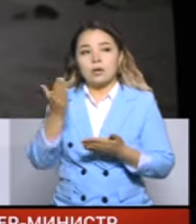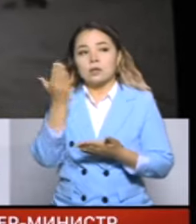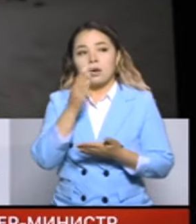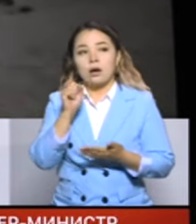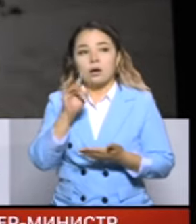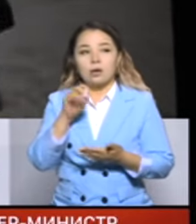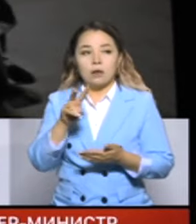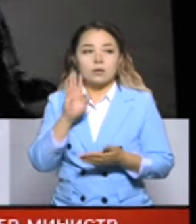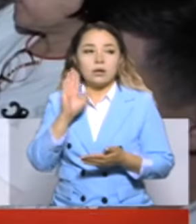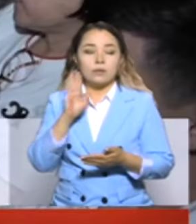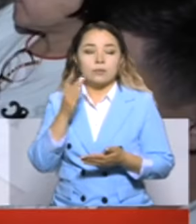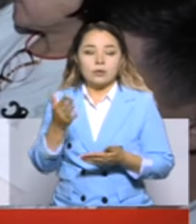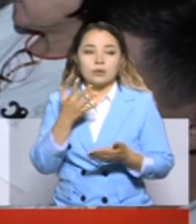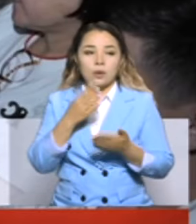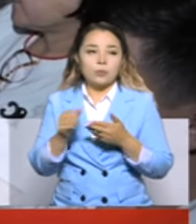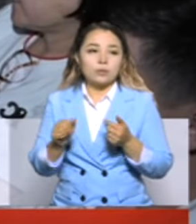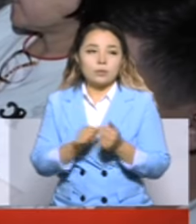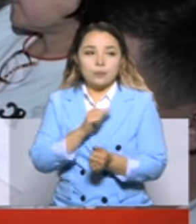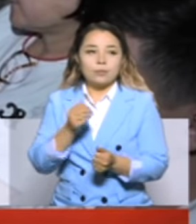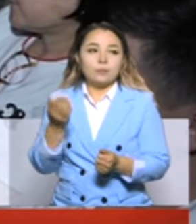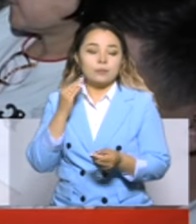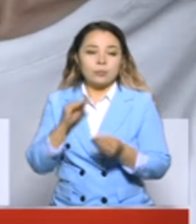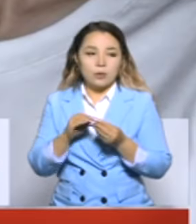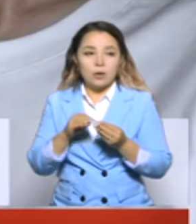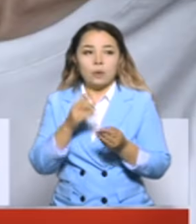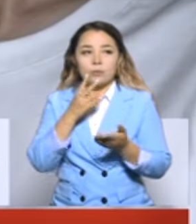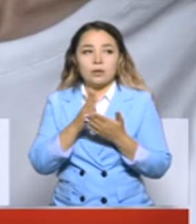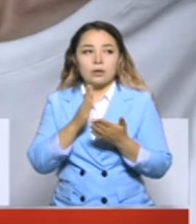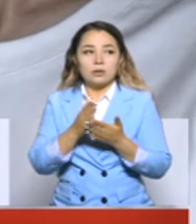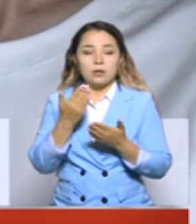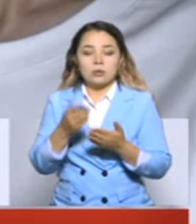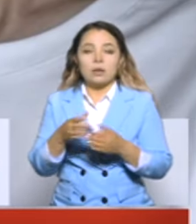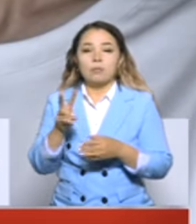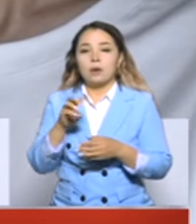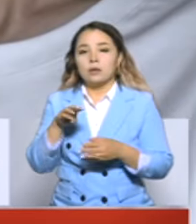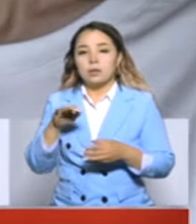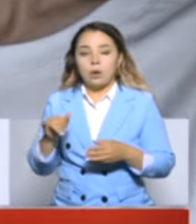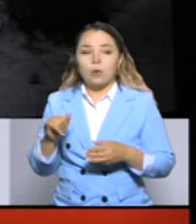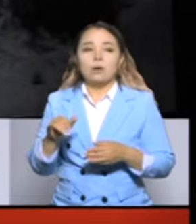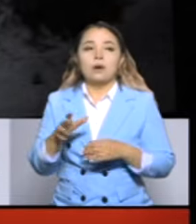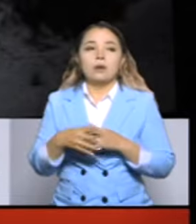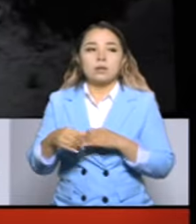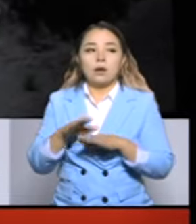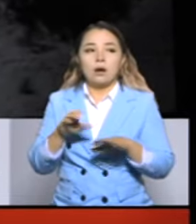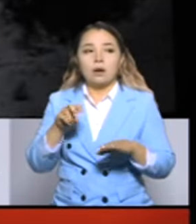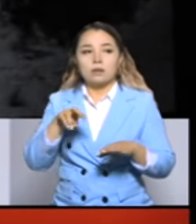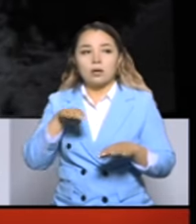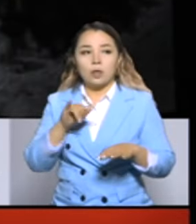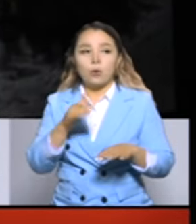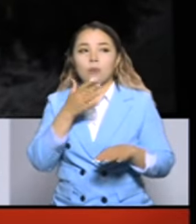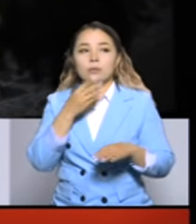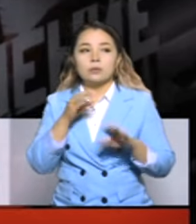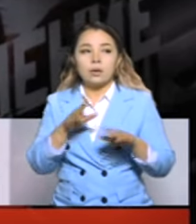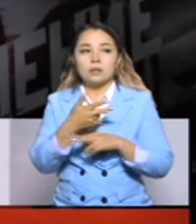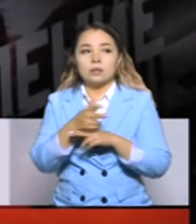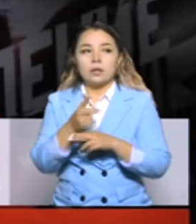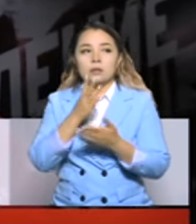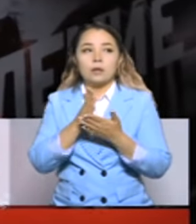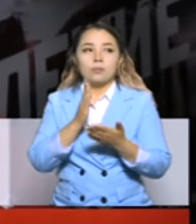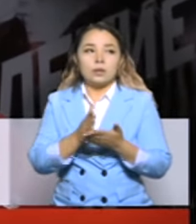Арал теңізінің сұлулығы мен бәз баяғы қалпын көрсету үшін Маңғаз, Маңғыстау мен Асқақ Алатау бөктерінің көрікті жерлерінде